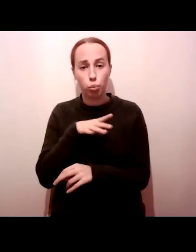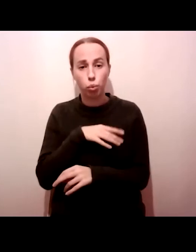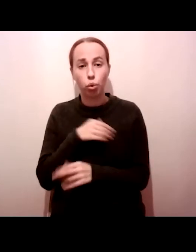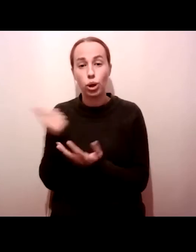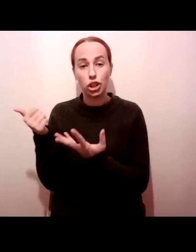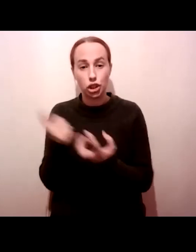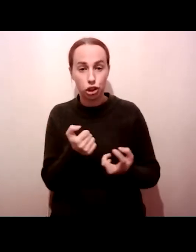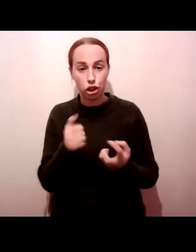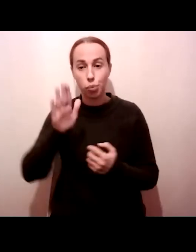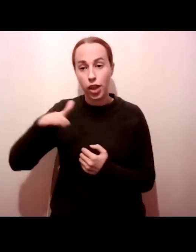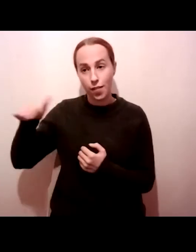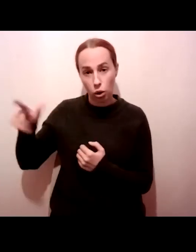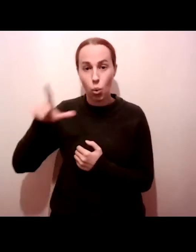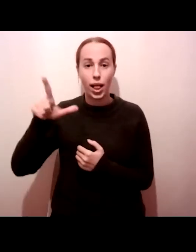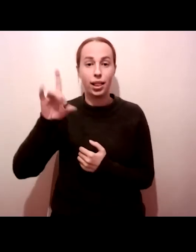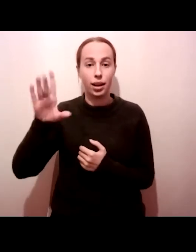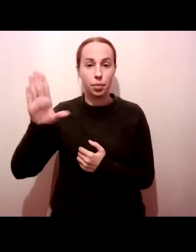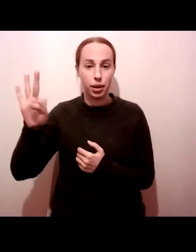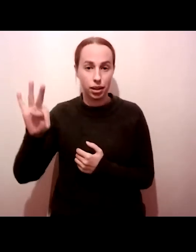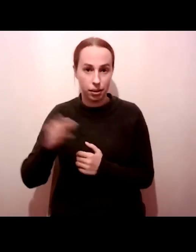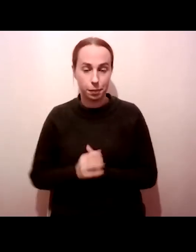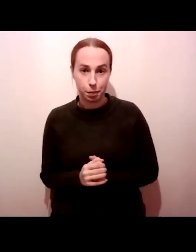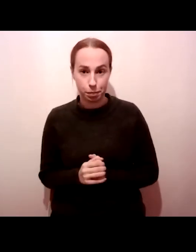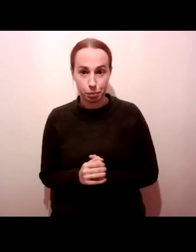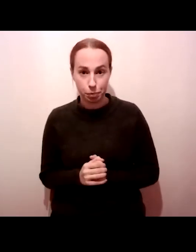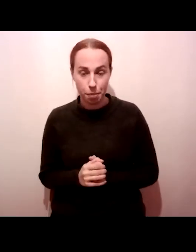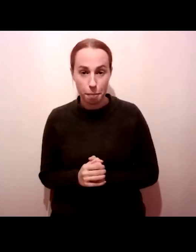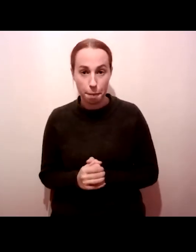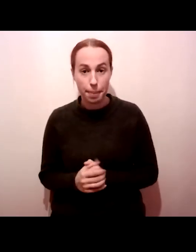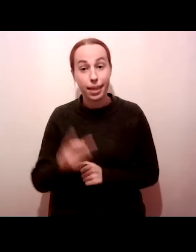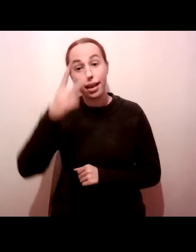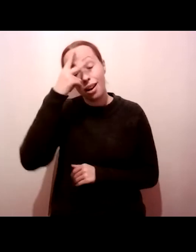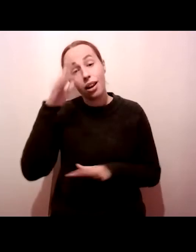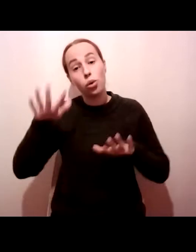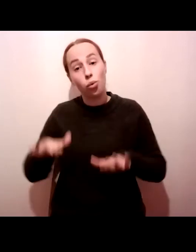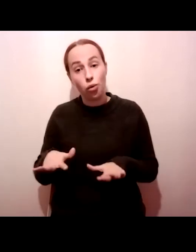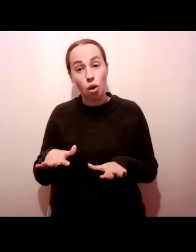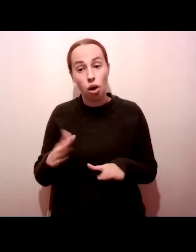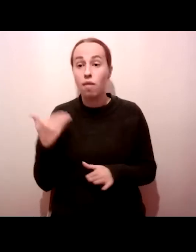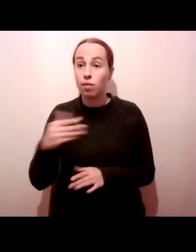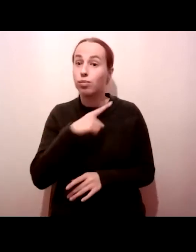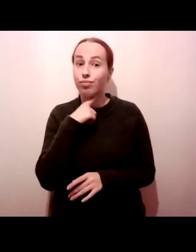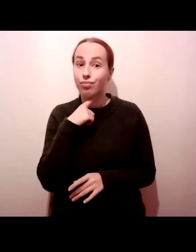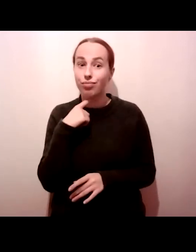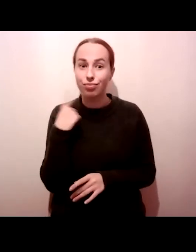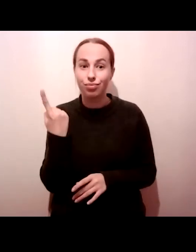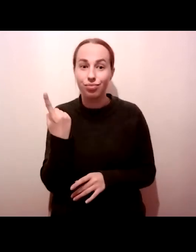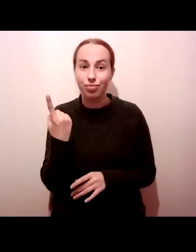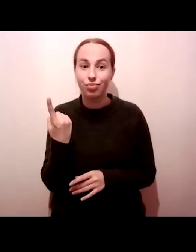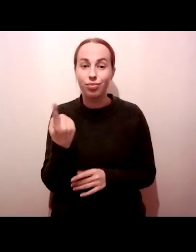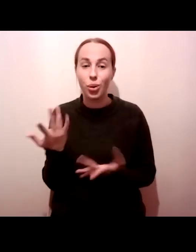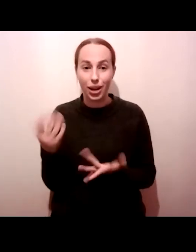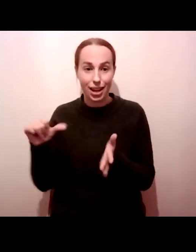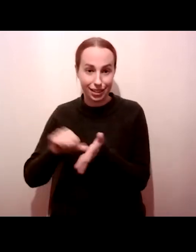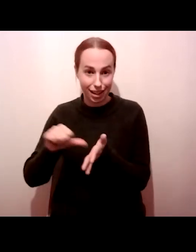LGBT moksleivių. Tai kaip Lietuvos kontekste tai yra tikrai nemažas skaičius